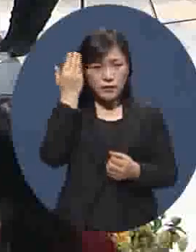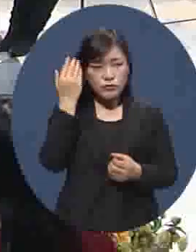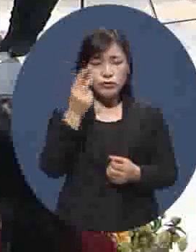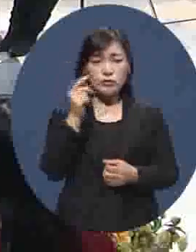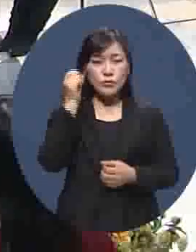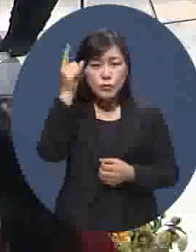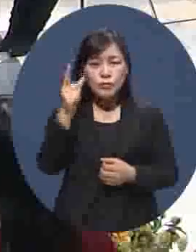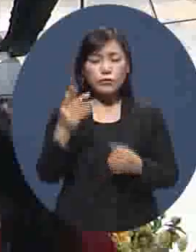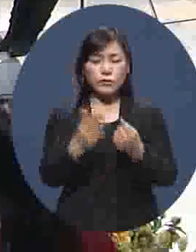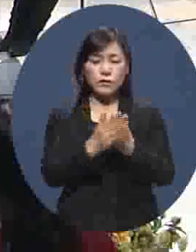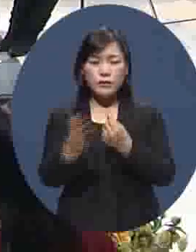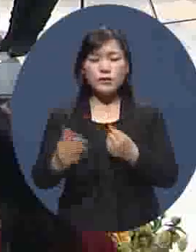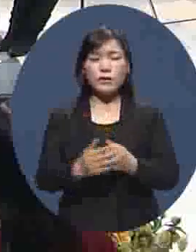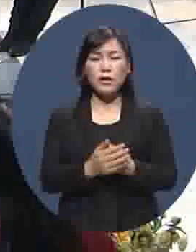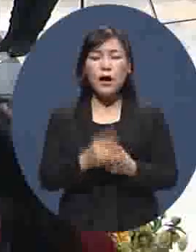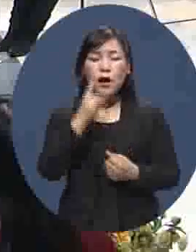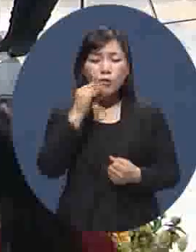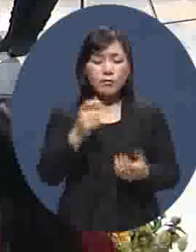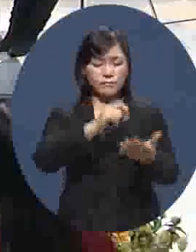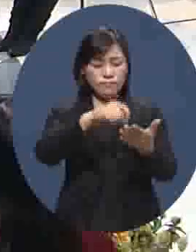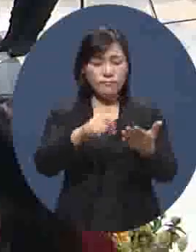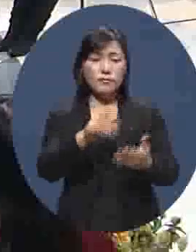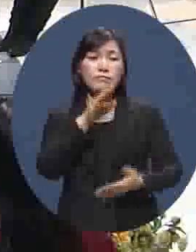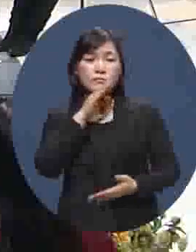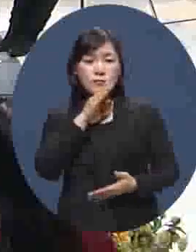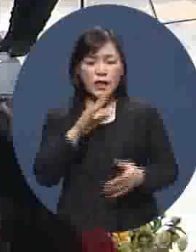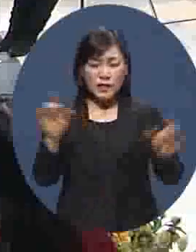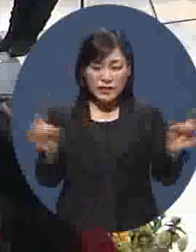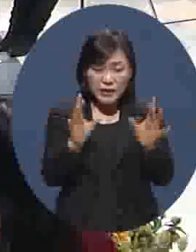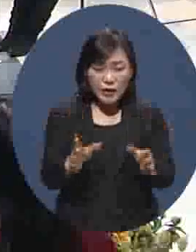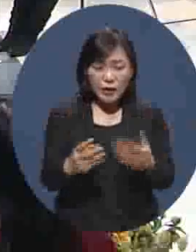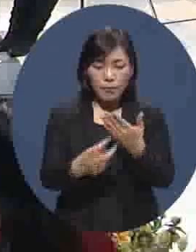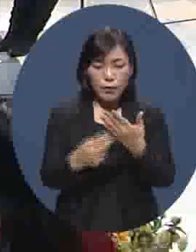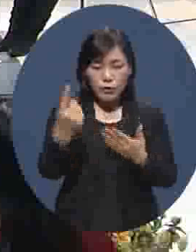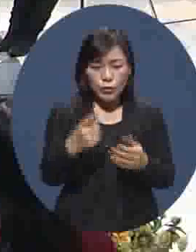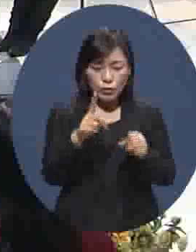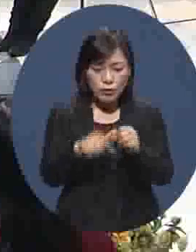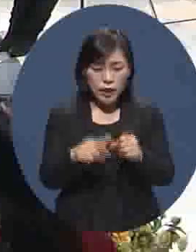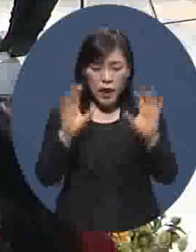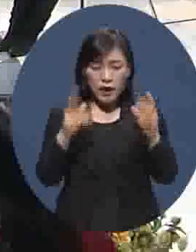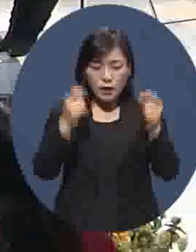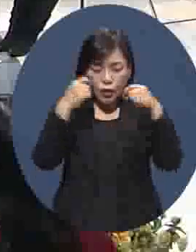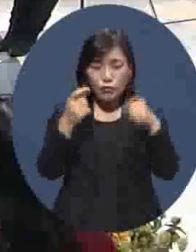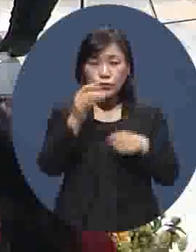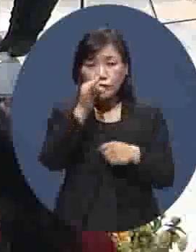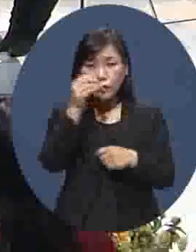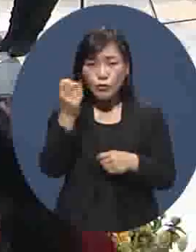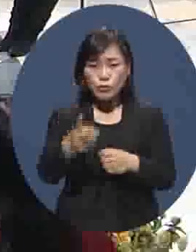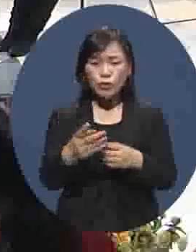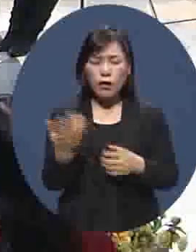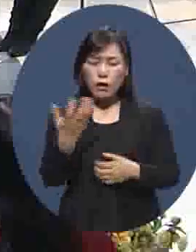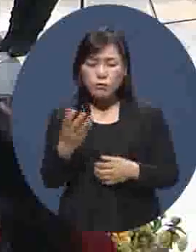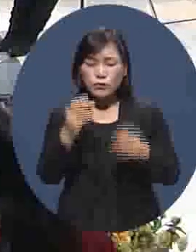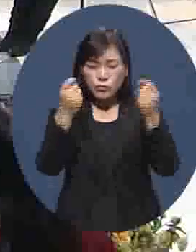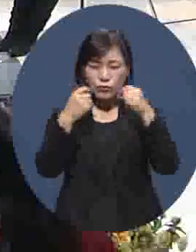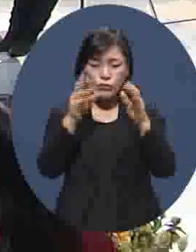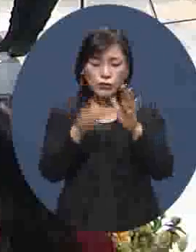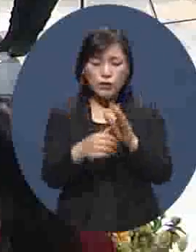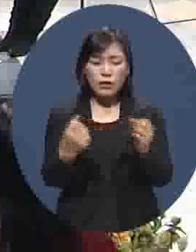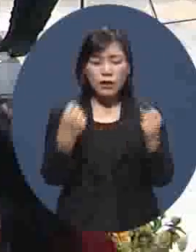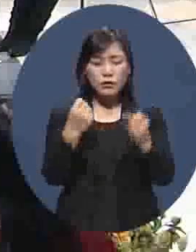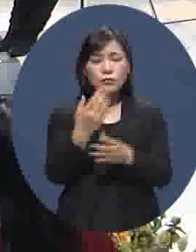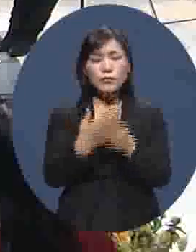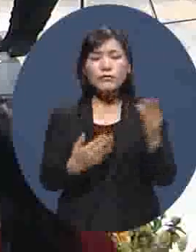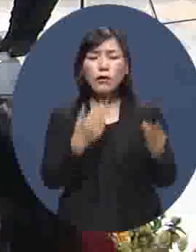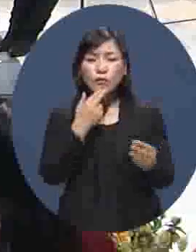나라에서는 어머니들이 하시는 게 맞아요. 왜냐하면 잠깐 병원에 온 시간에 아기가 울 수도 있고 아파서 오는 경우에는 기운이 없을 수도